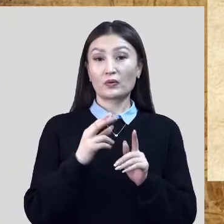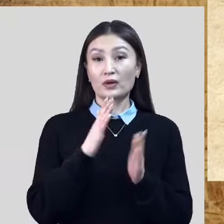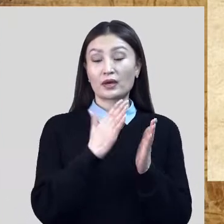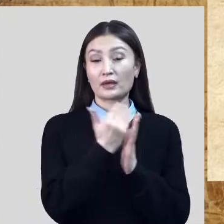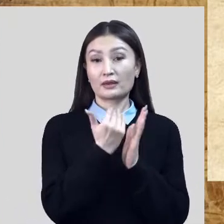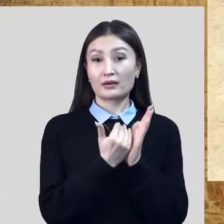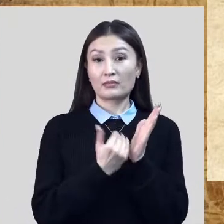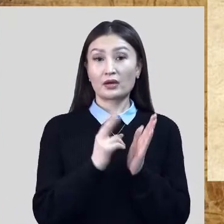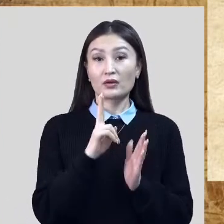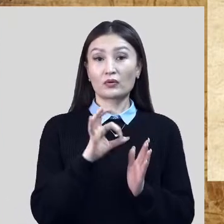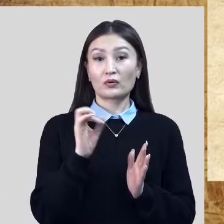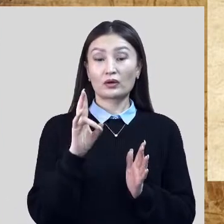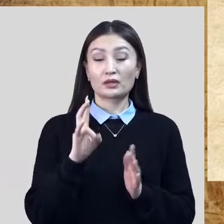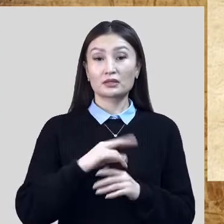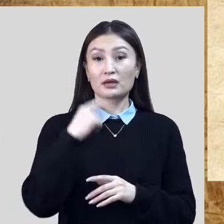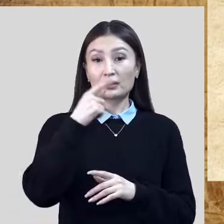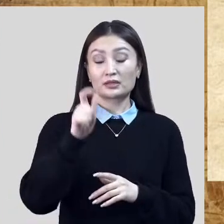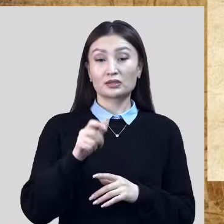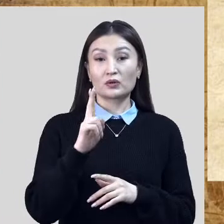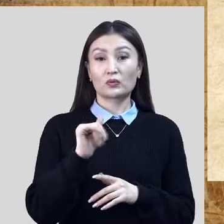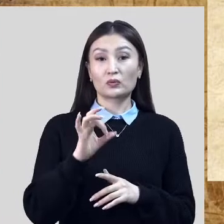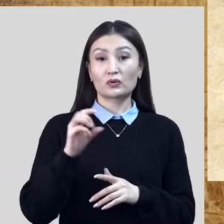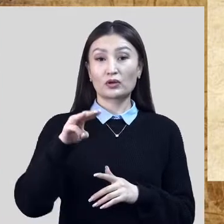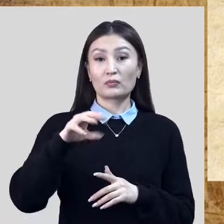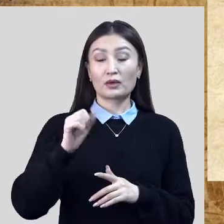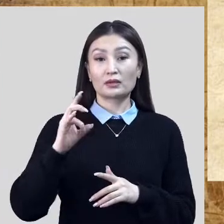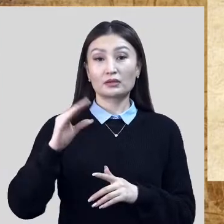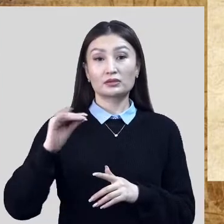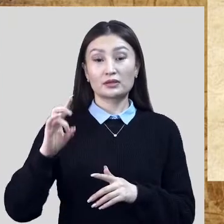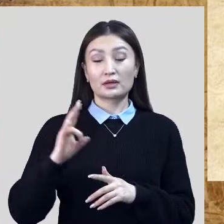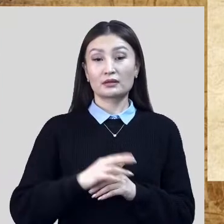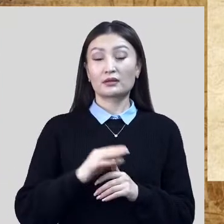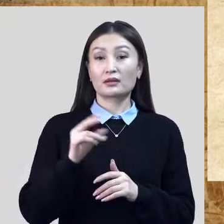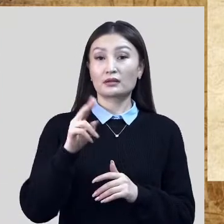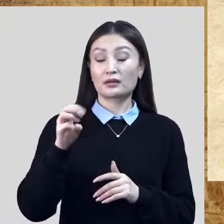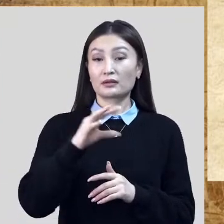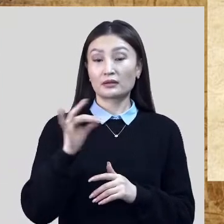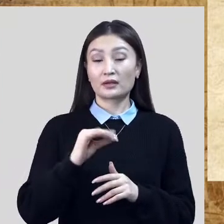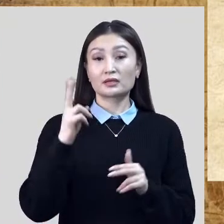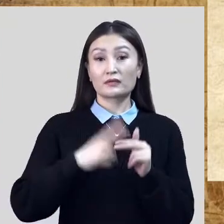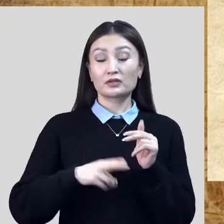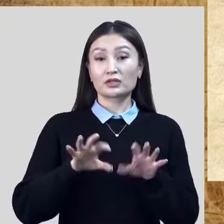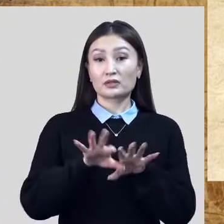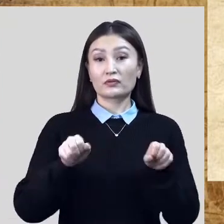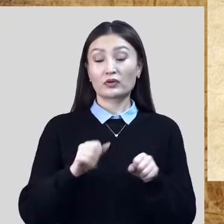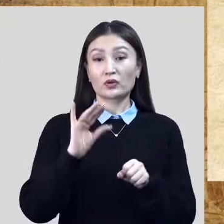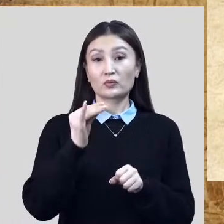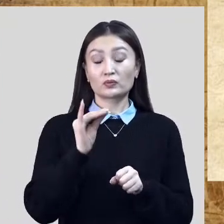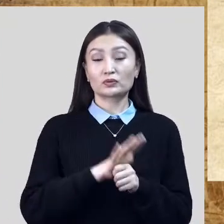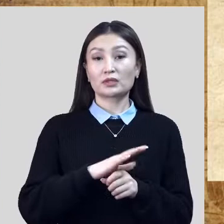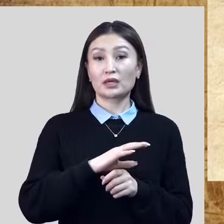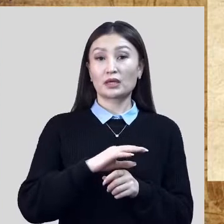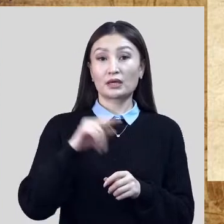Коканского восстания. Личность Курманджан-Датки и завершение завоевания Южного Кыргызстана